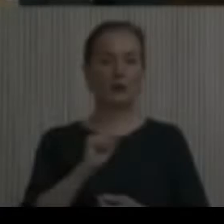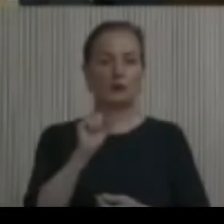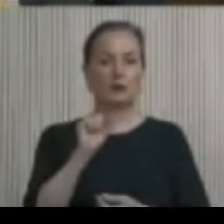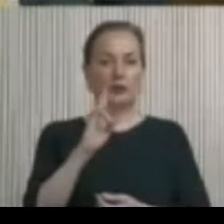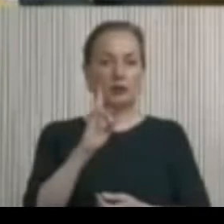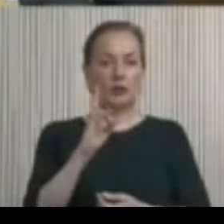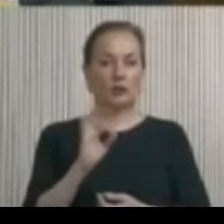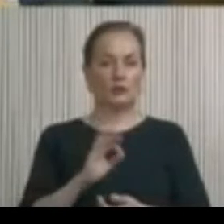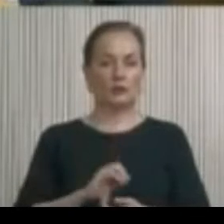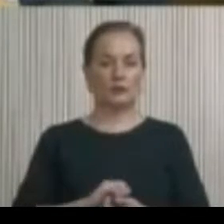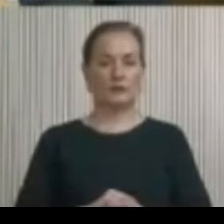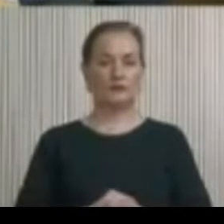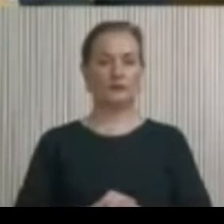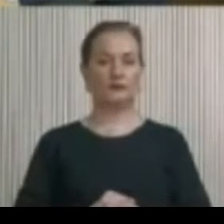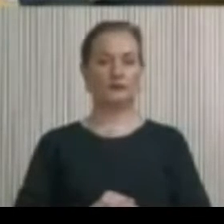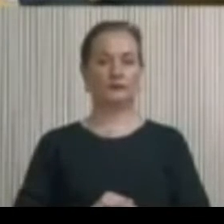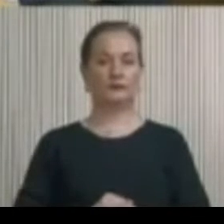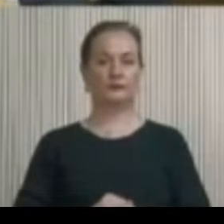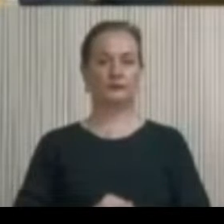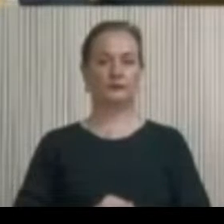Анатолій Ханко.